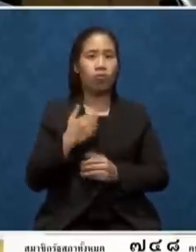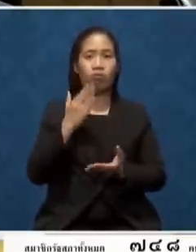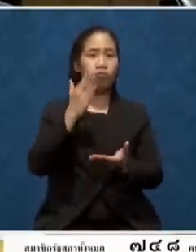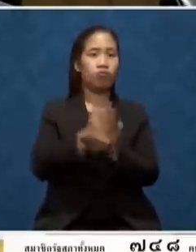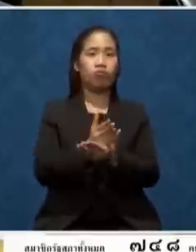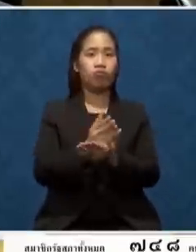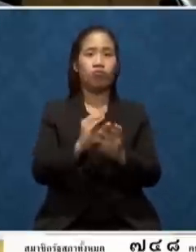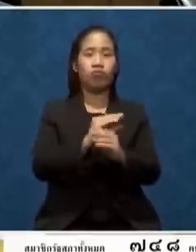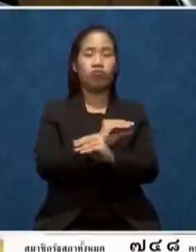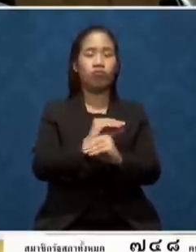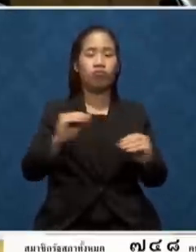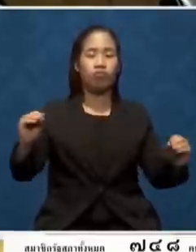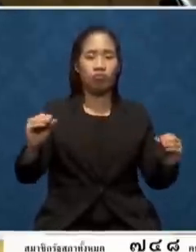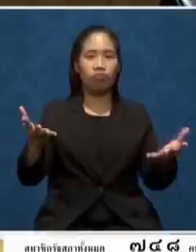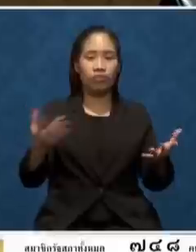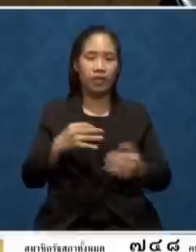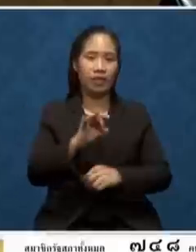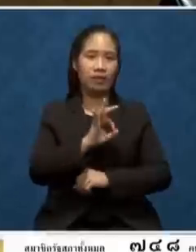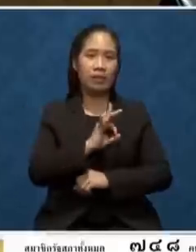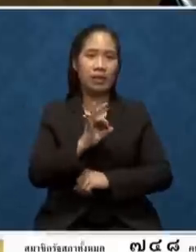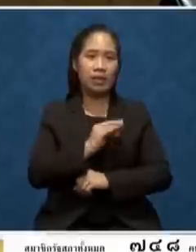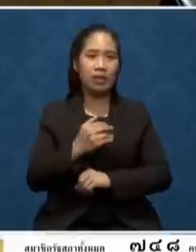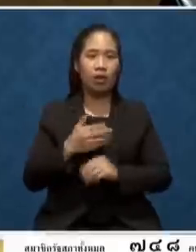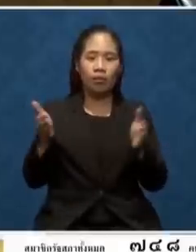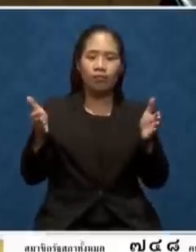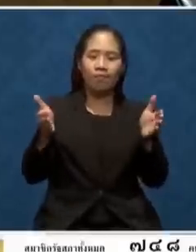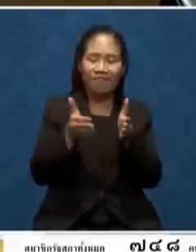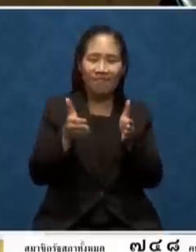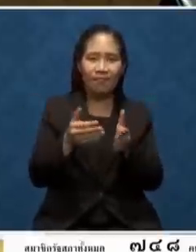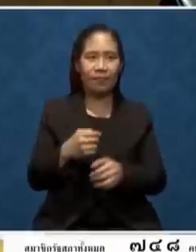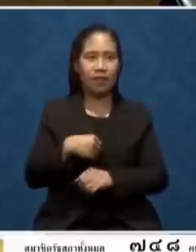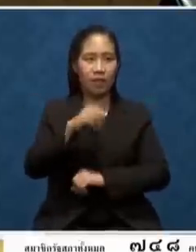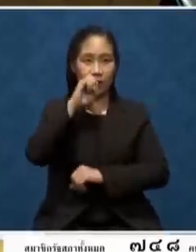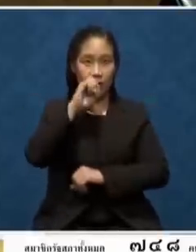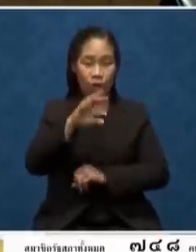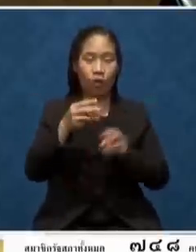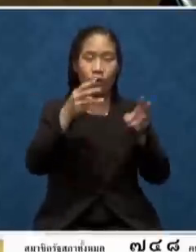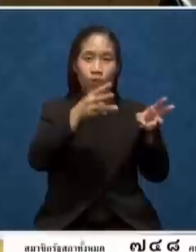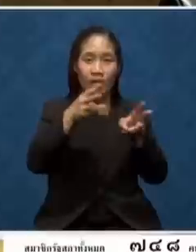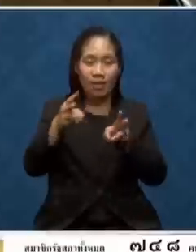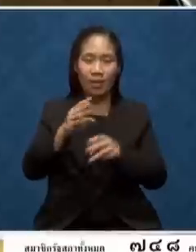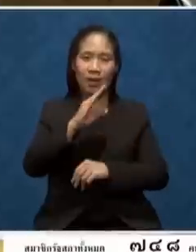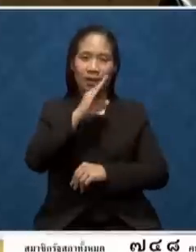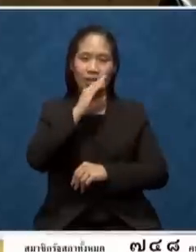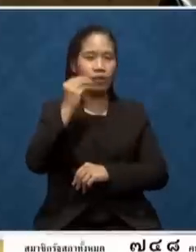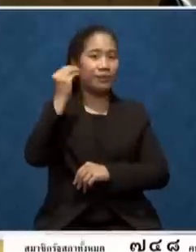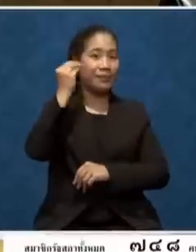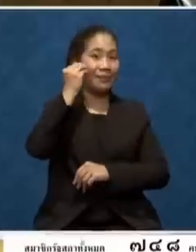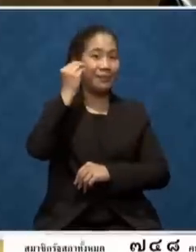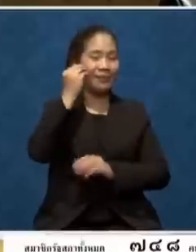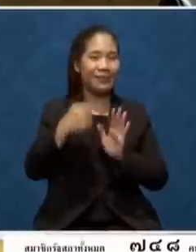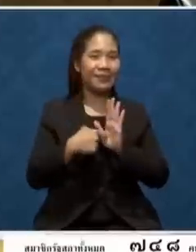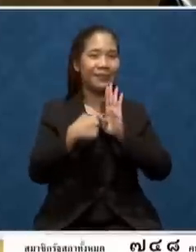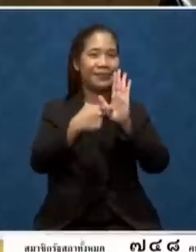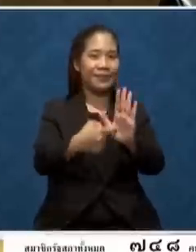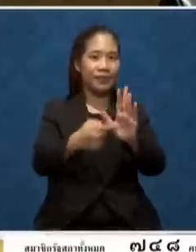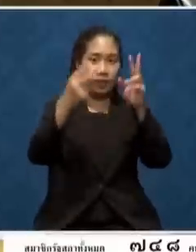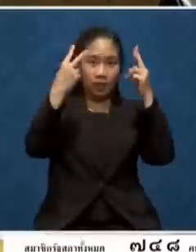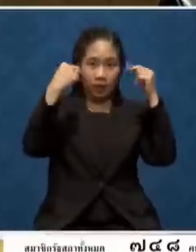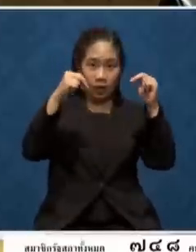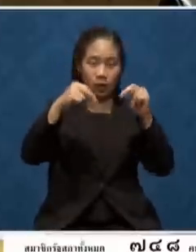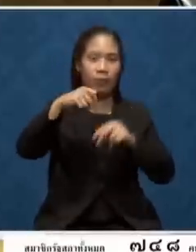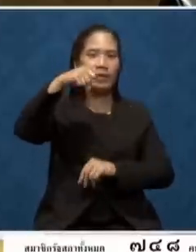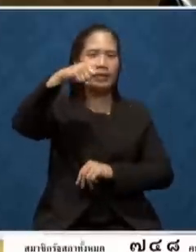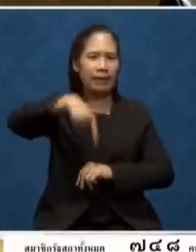ท่านสมาชิกก็เสนอมาแคบลงไปบอกว่าการเสนอคุณพิทาเป็นนายกเป็นการเสนอซ้ำ